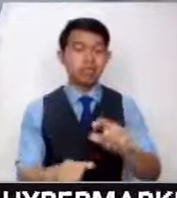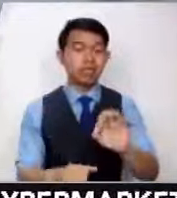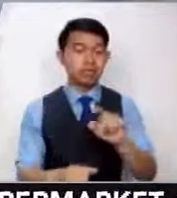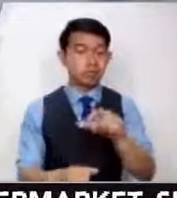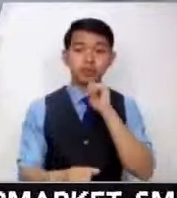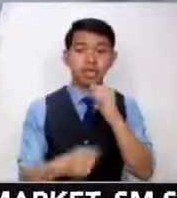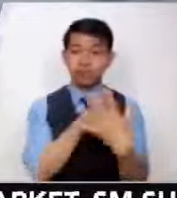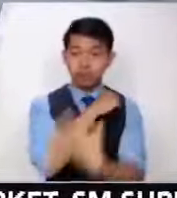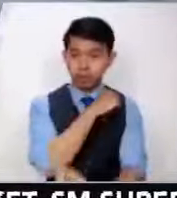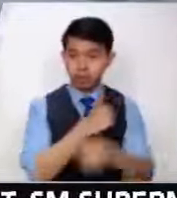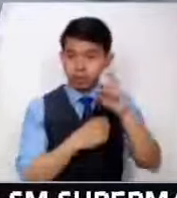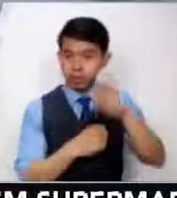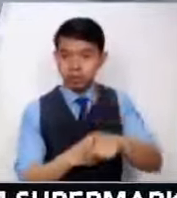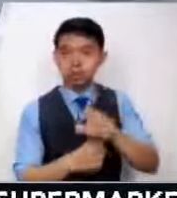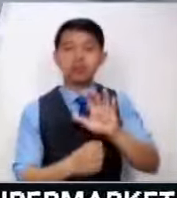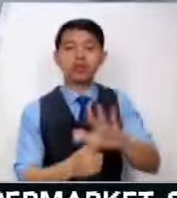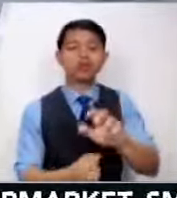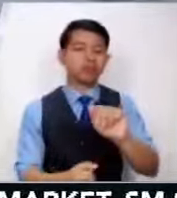bababa sa